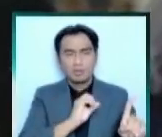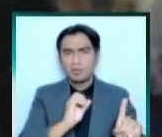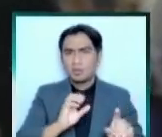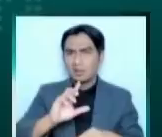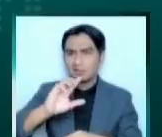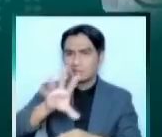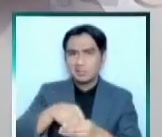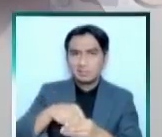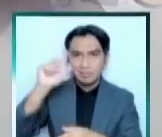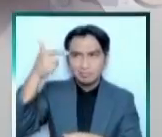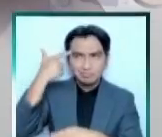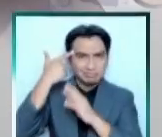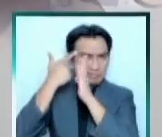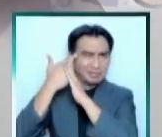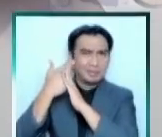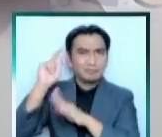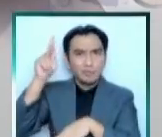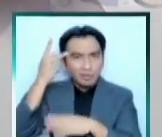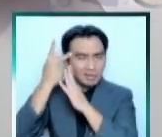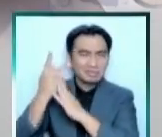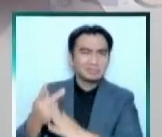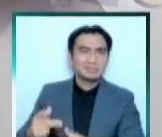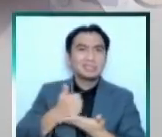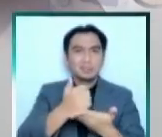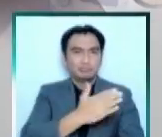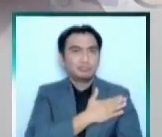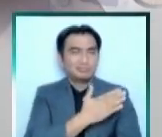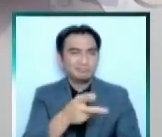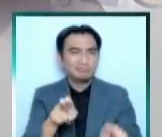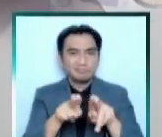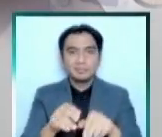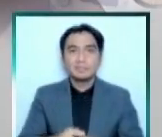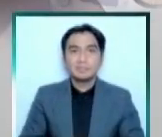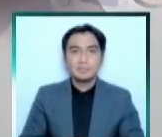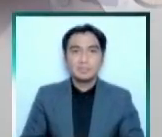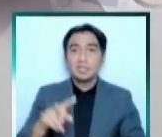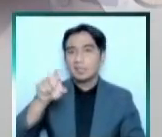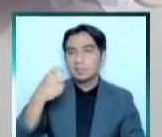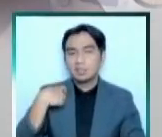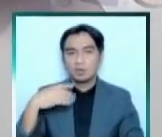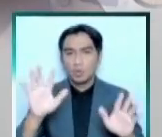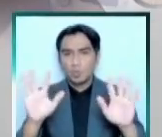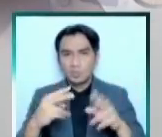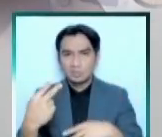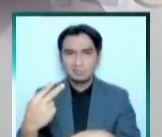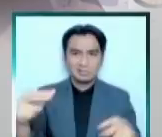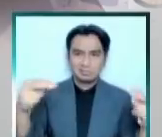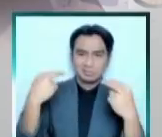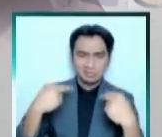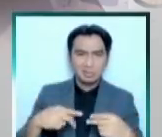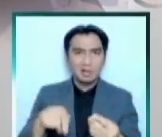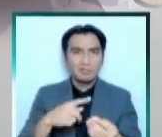kanyang pagtulong. Alam naman po natin na pag panahon ng sakuna, hindi dapat tinitingnan kung ano yung kulay ng politika. Dapat lahat